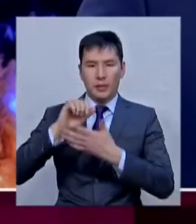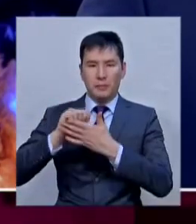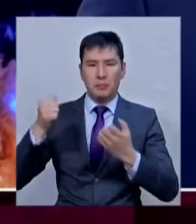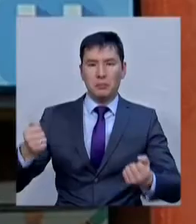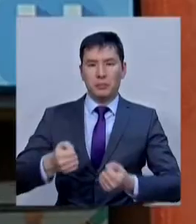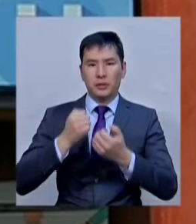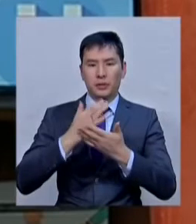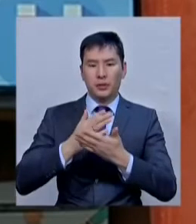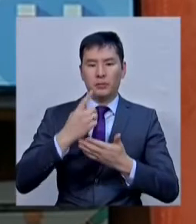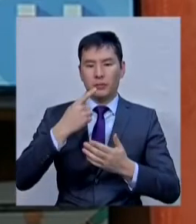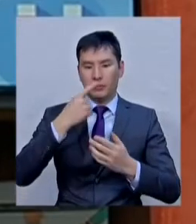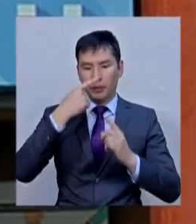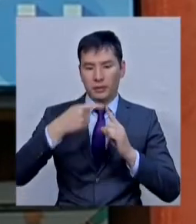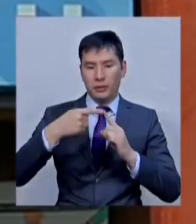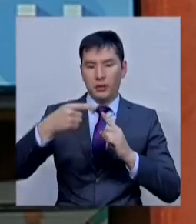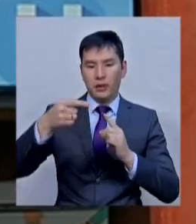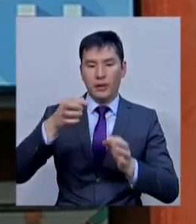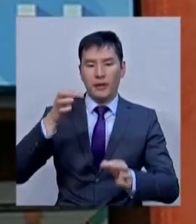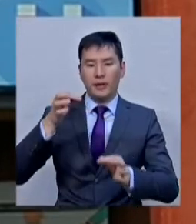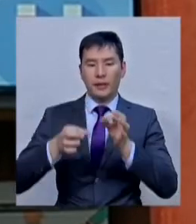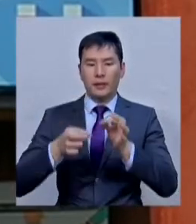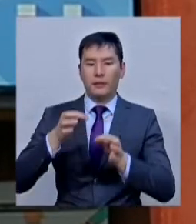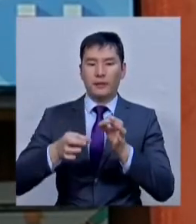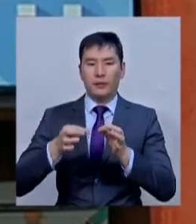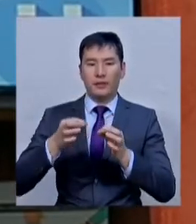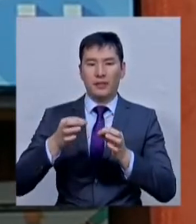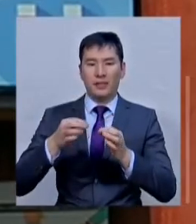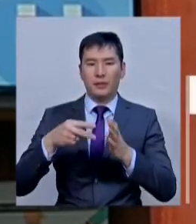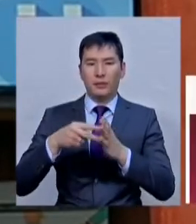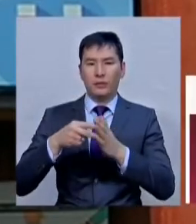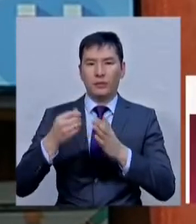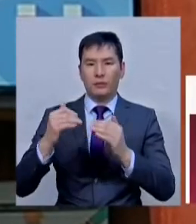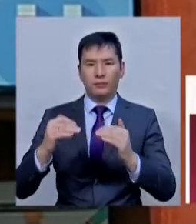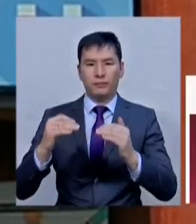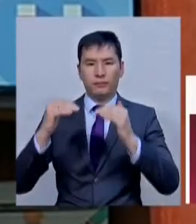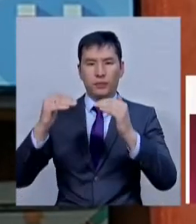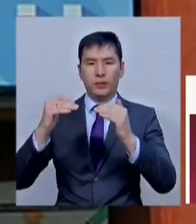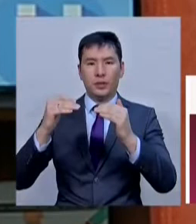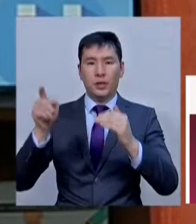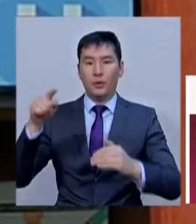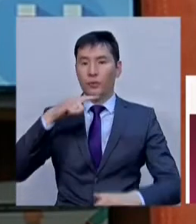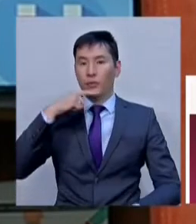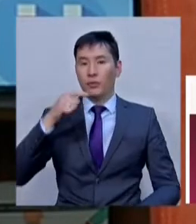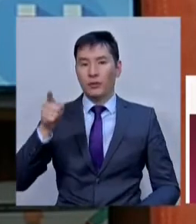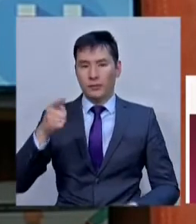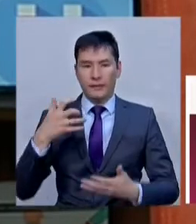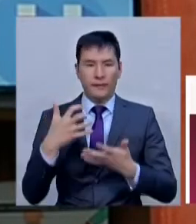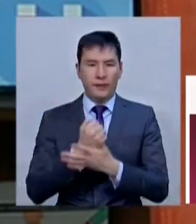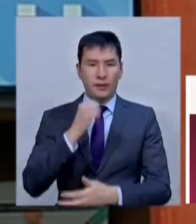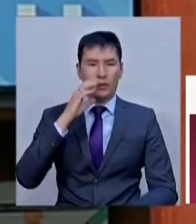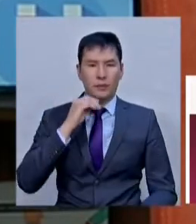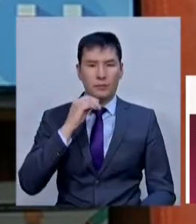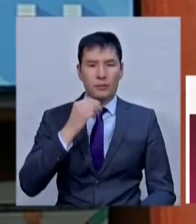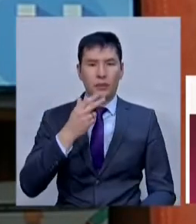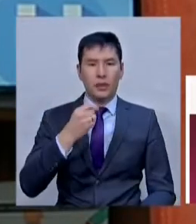уақытта мұнай нарығында бағалардың кішкене жоғары болып тұрғаны бұл Ресей үшін тиімді. Әрине, Қазақстан үшін де